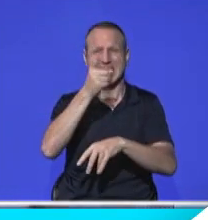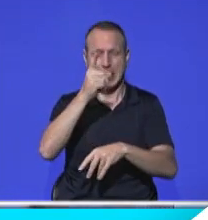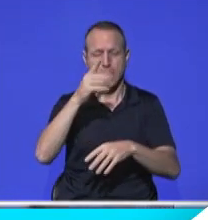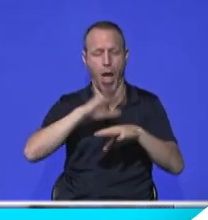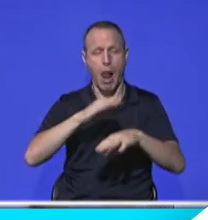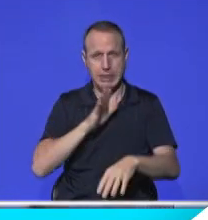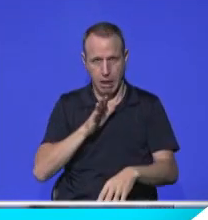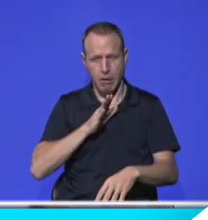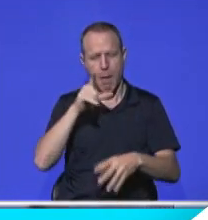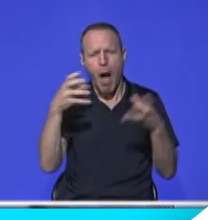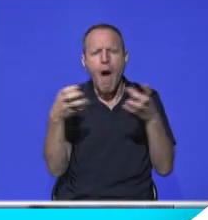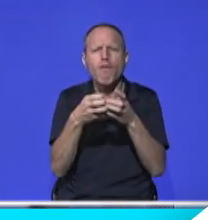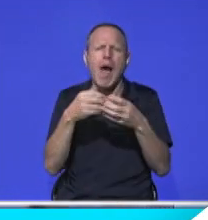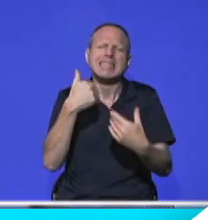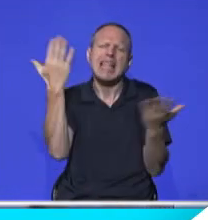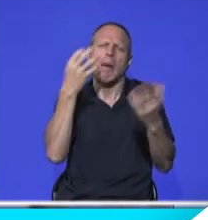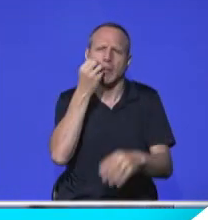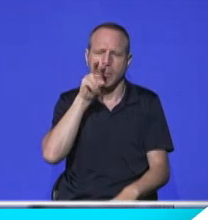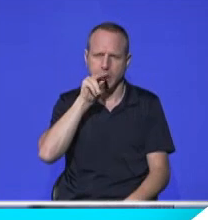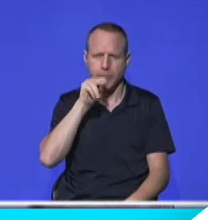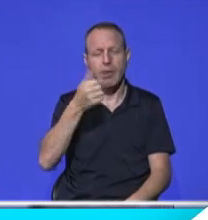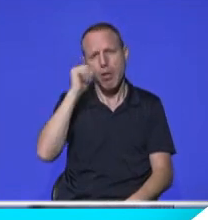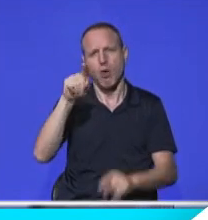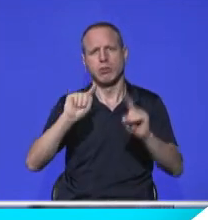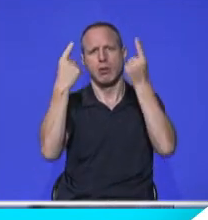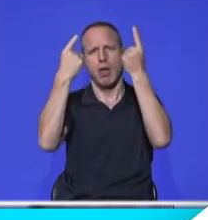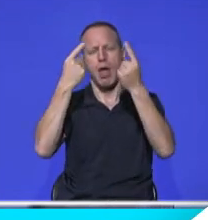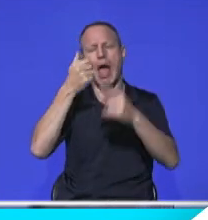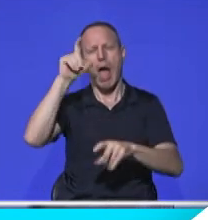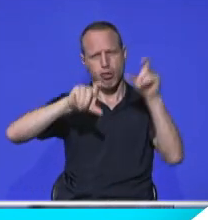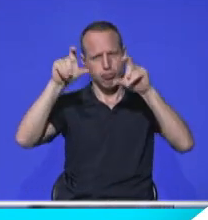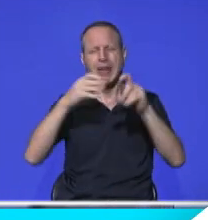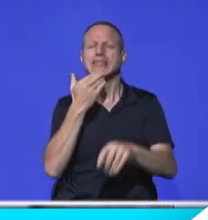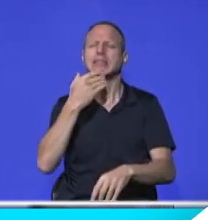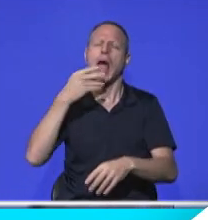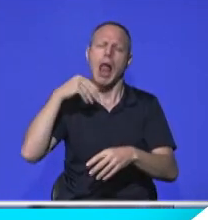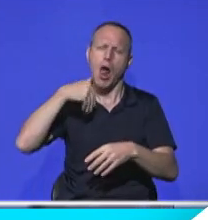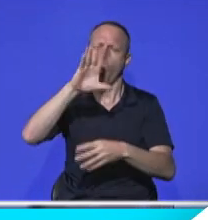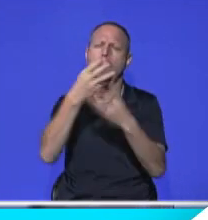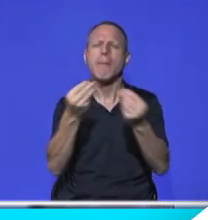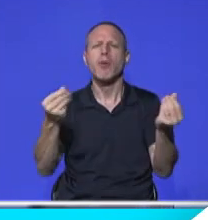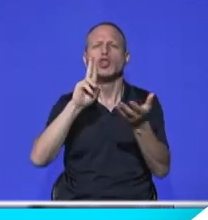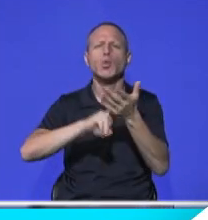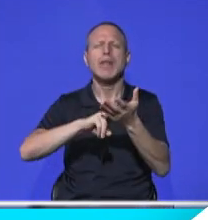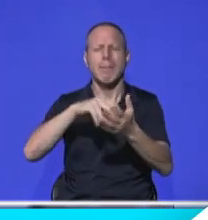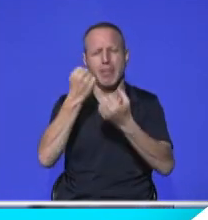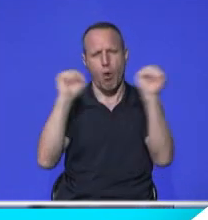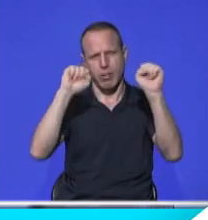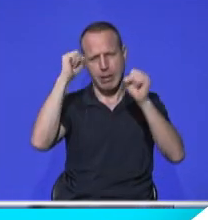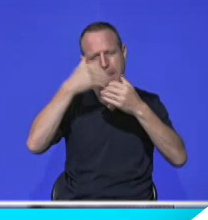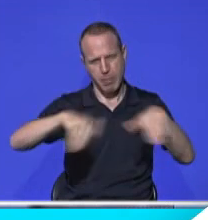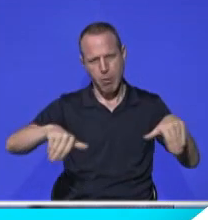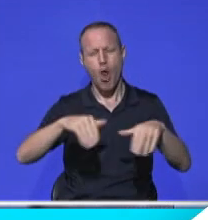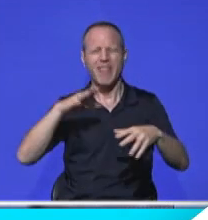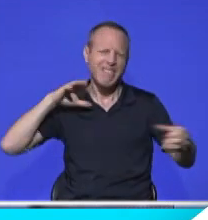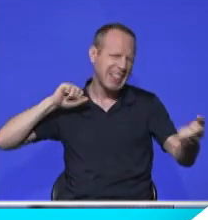זעם. ואז אתמול קרה. אזרחי ישראל יצאו לממש את זכותם הדמוקרטית במסגרת המגבלות ונרמסו